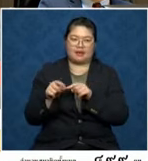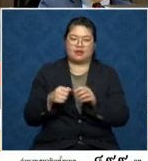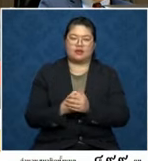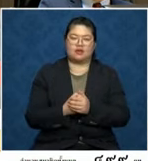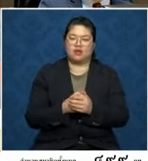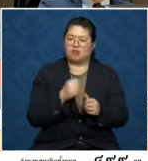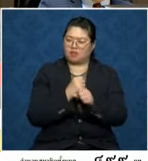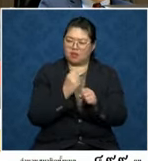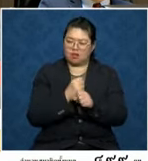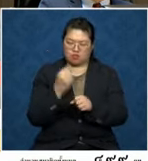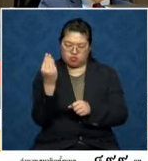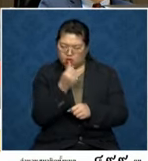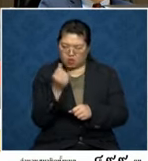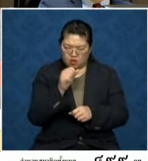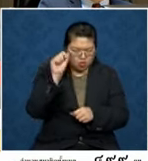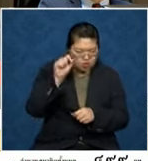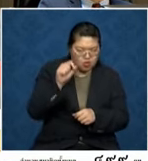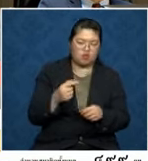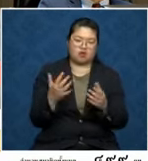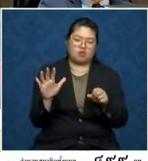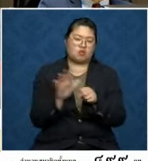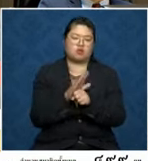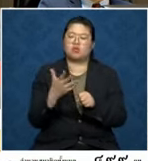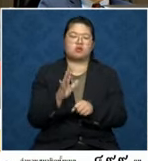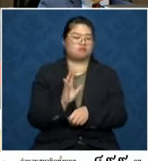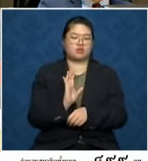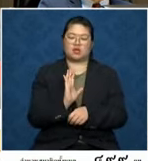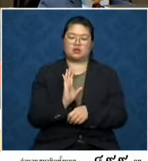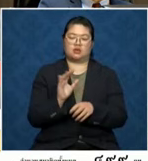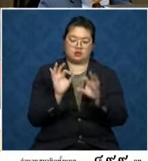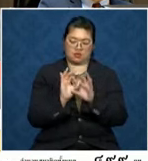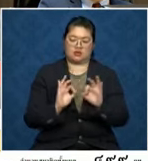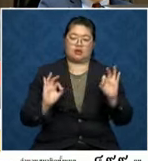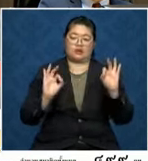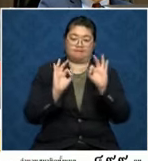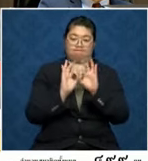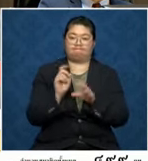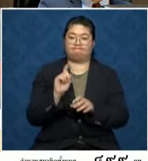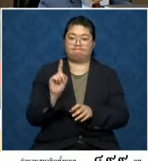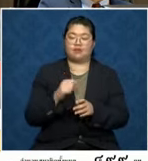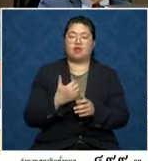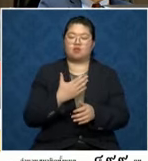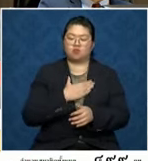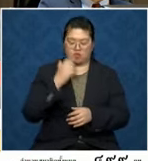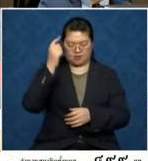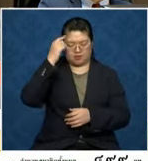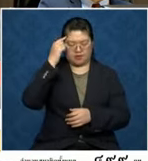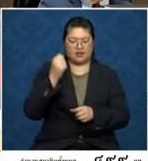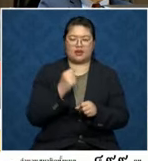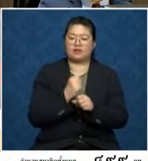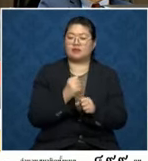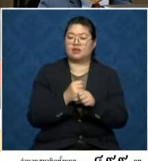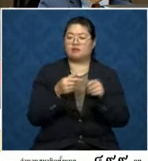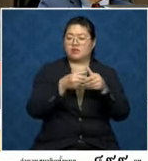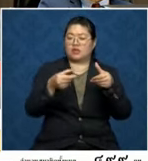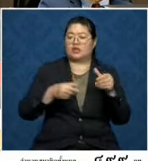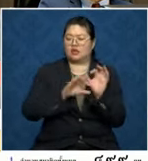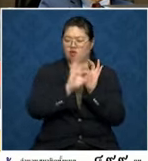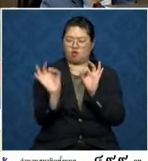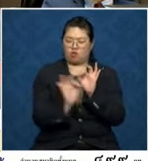ร้อนเกินไปจนขาดความรอบคอบแต่อย่างไรก็ตามนะครับผมเห็นว่าในการเตรียมการในเนื้อหาในรายละเอียดทั้งหมด